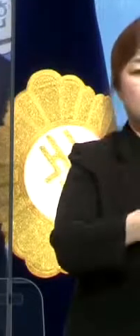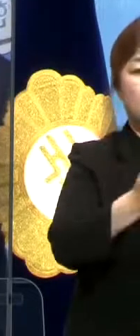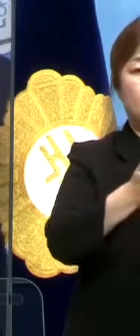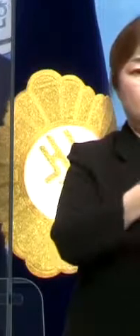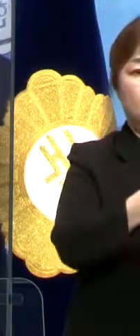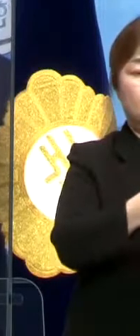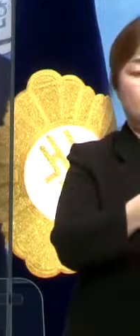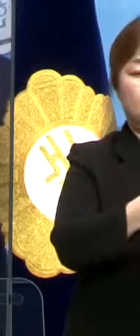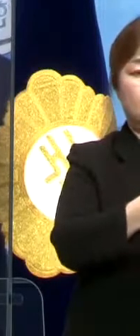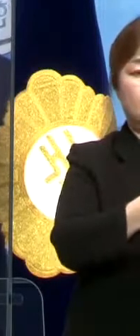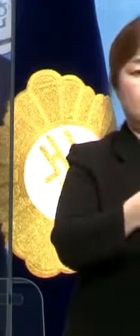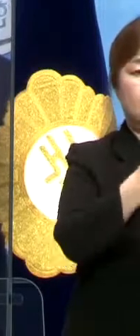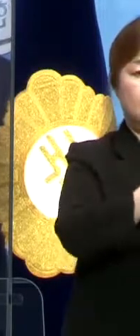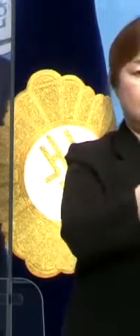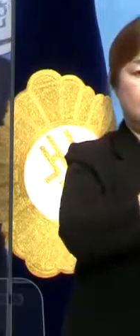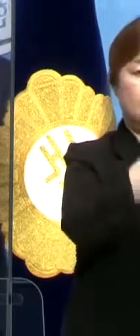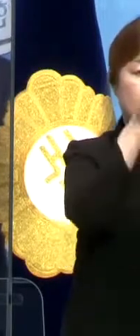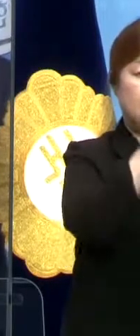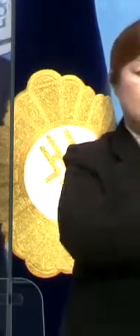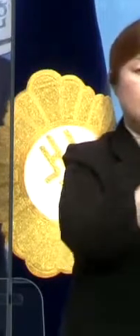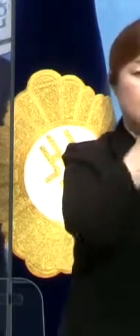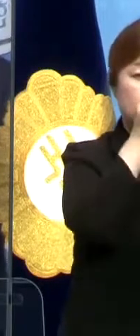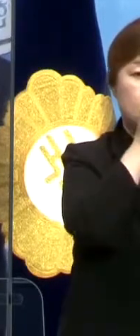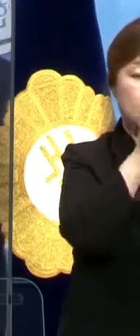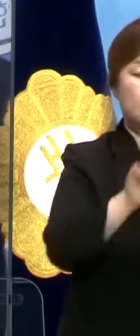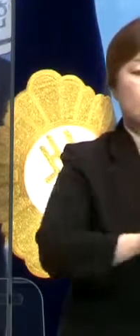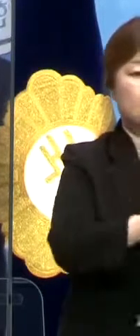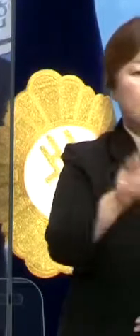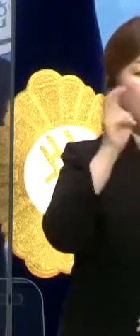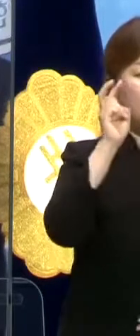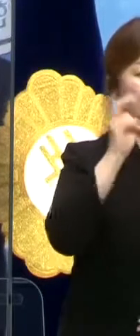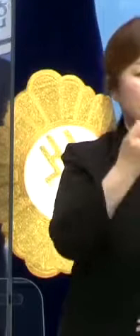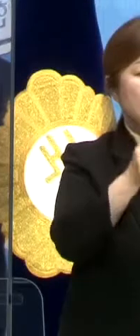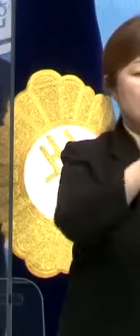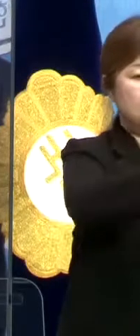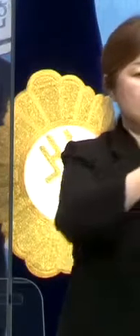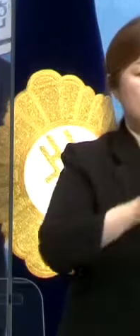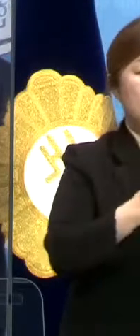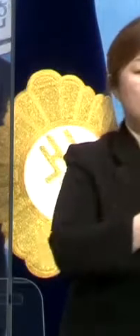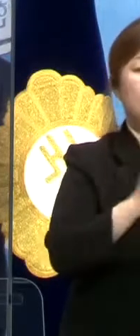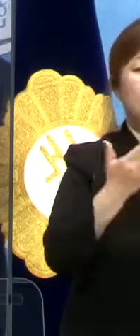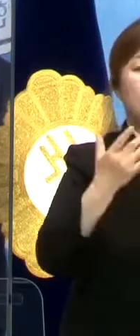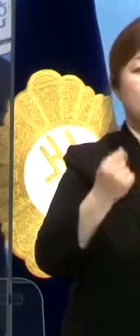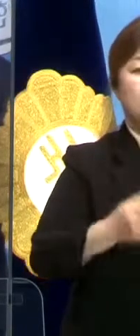이렇게 직접 만들고 있습니다 우리도 아마 그 해야 될 거라고 생각합니다